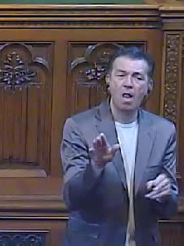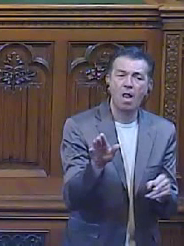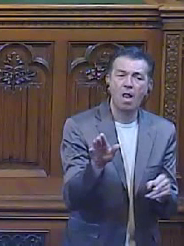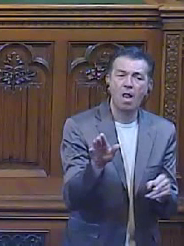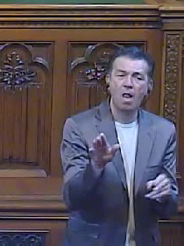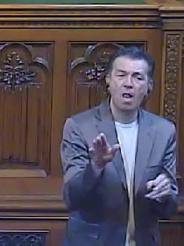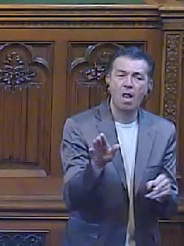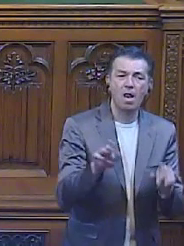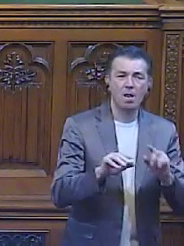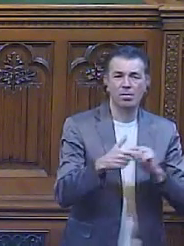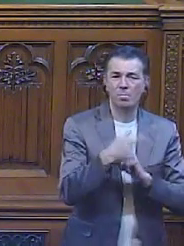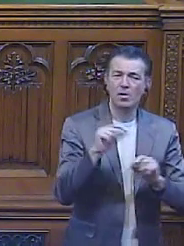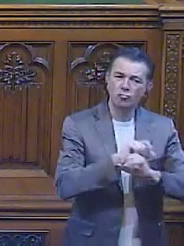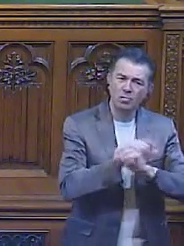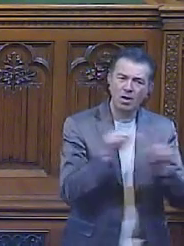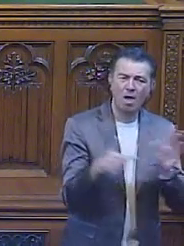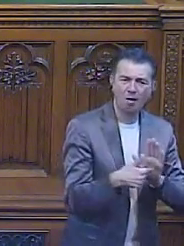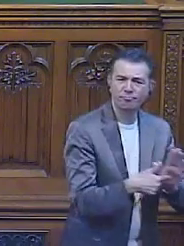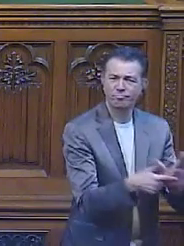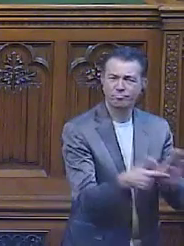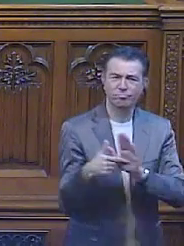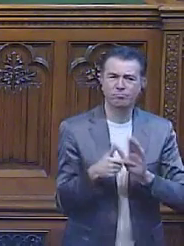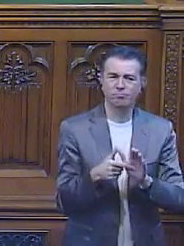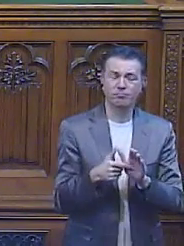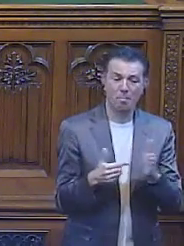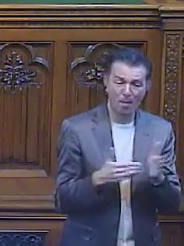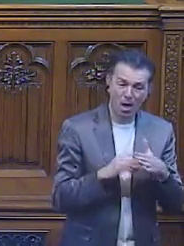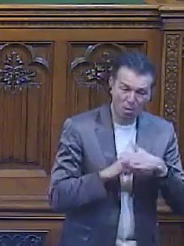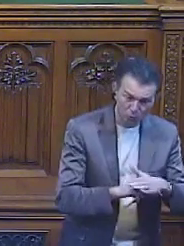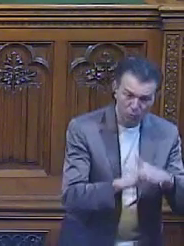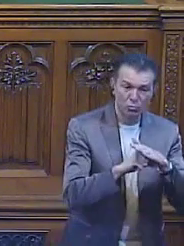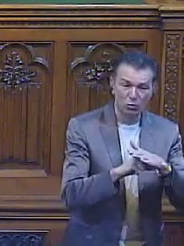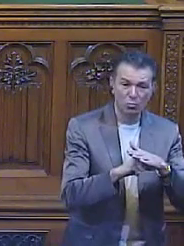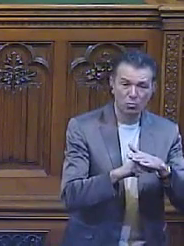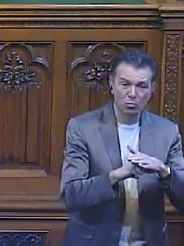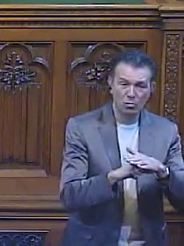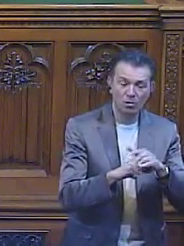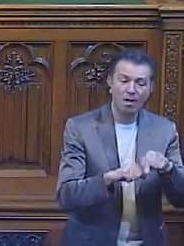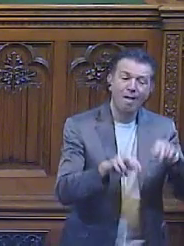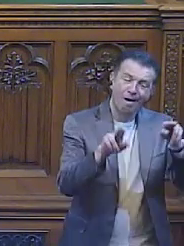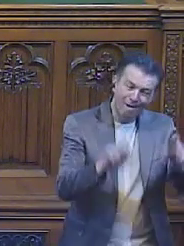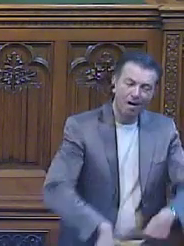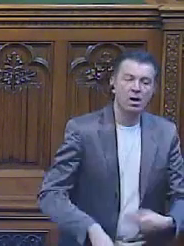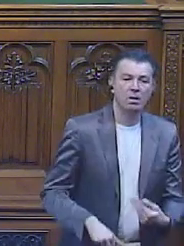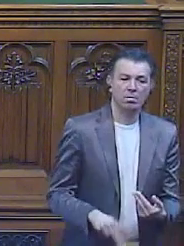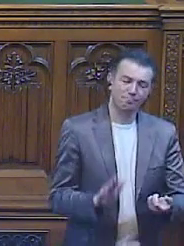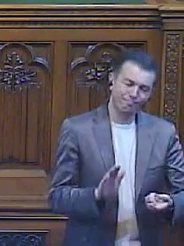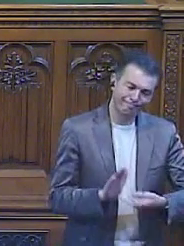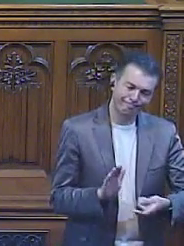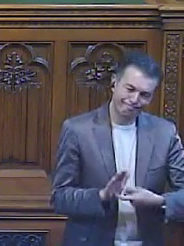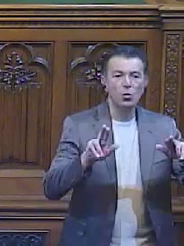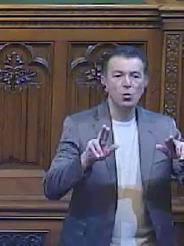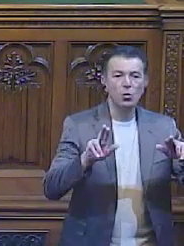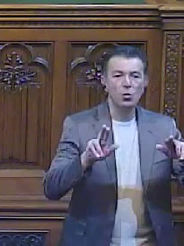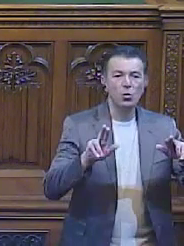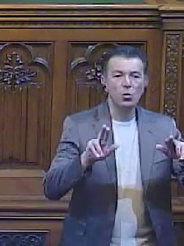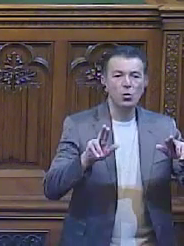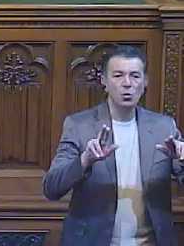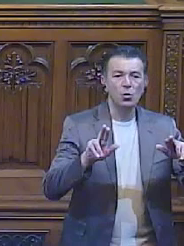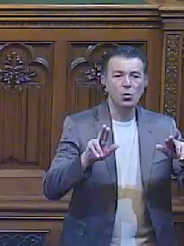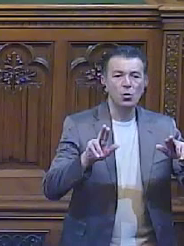Umso wichtiger ist es, allen klar zu machen, die Unterstützung brauchen, dass sie ein Recht darauf haben, das auch in Anspruch